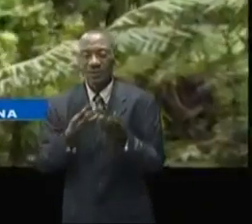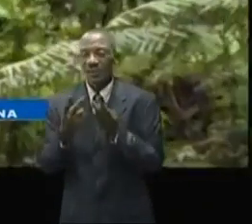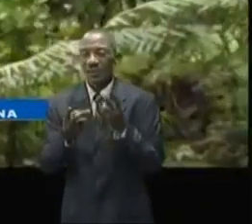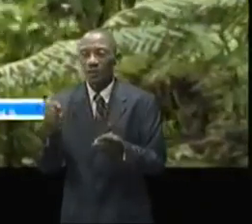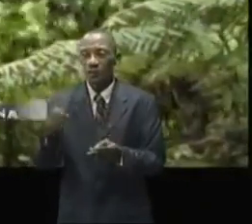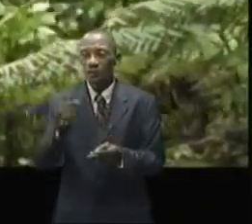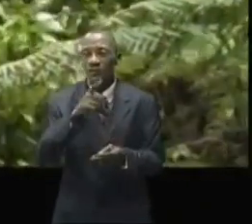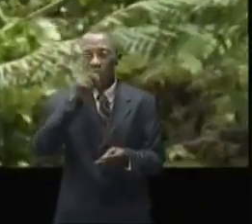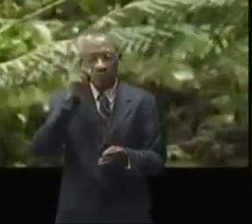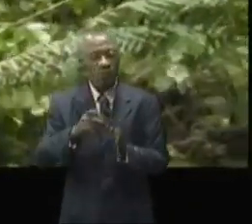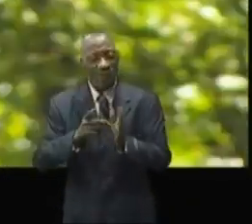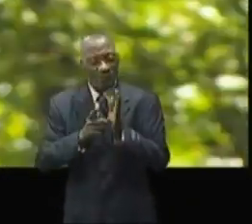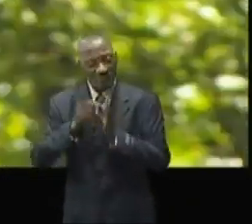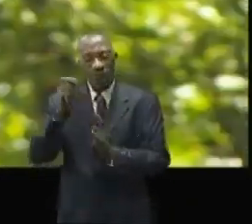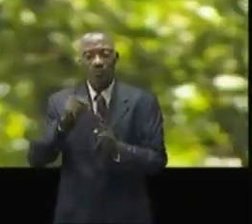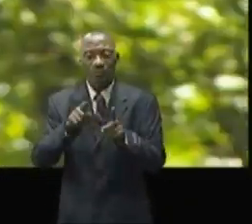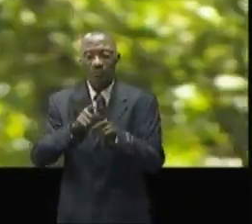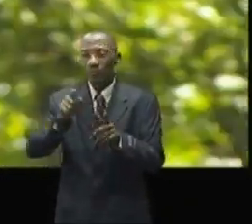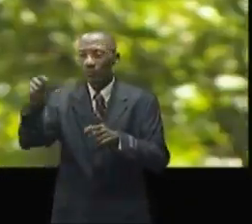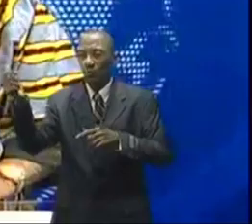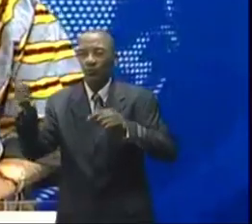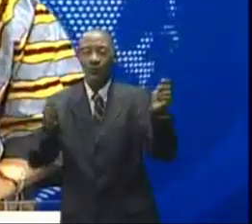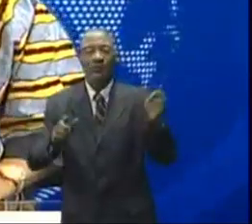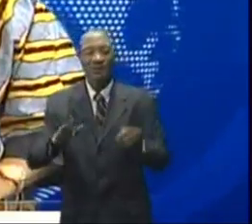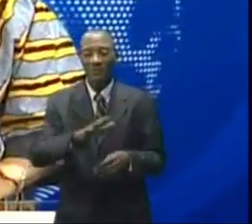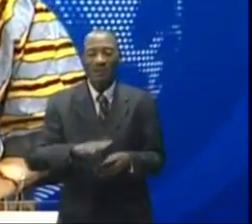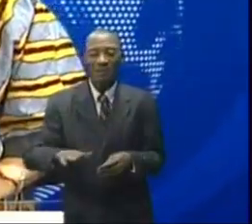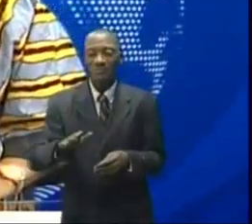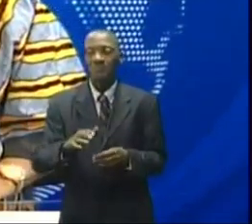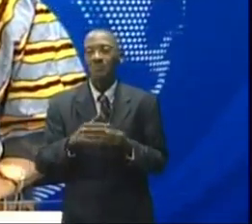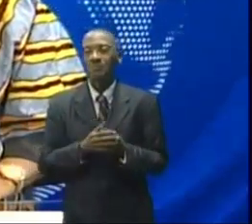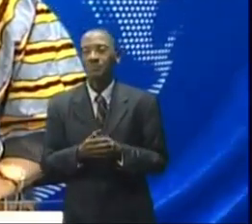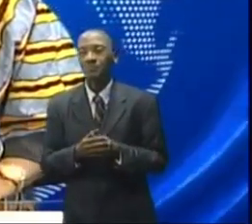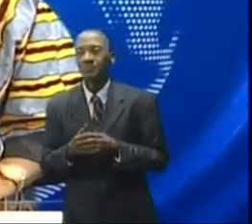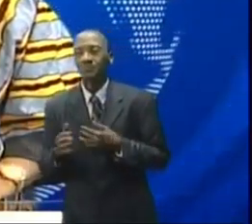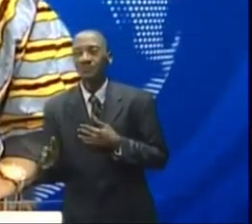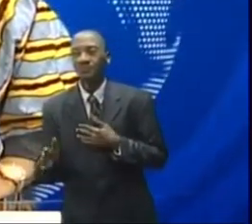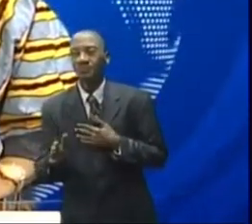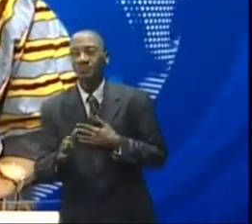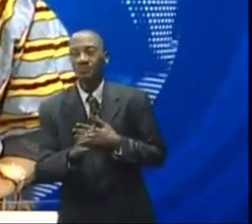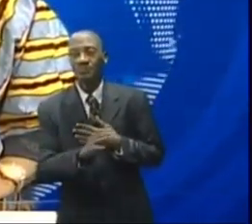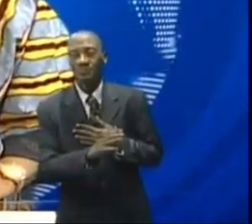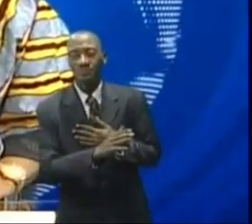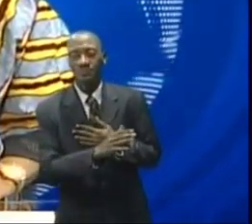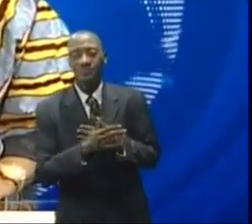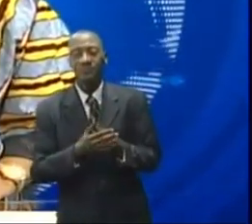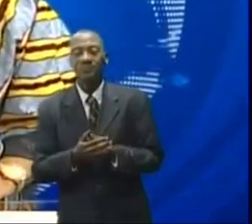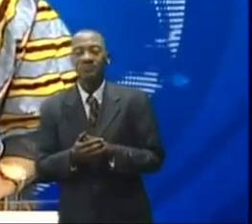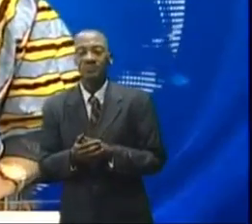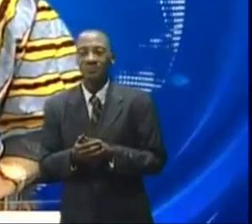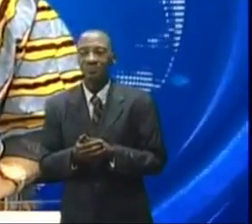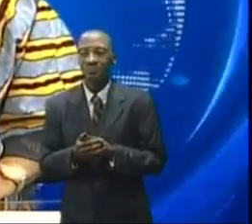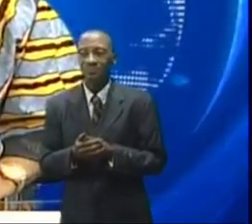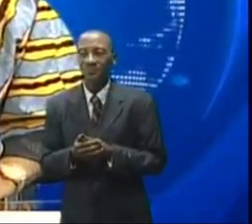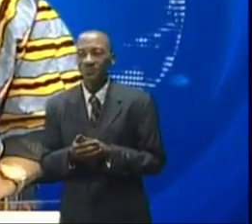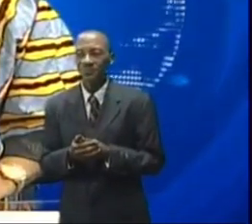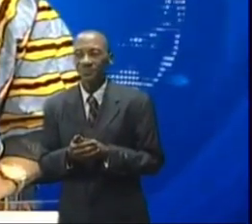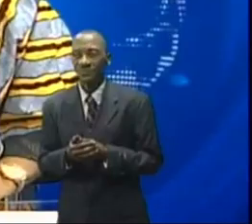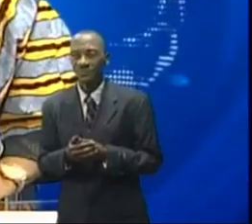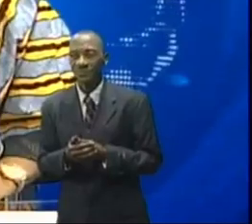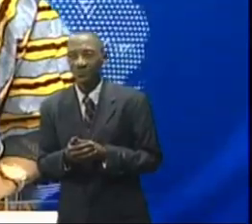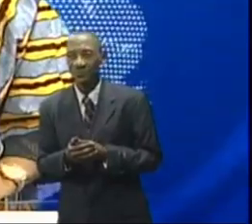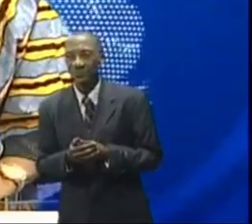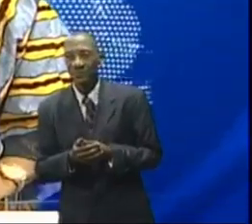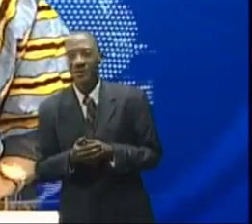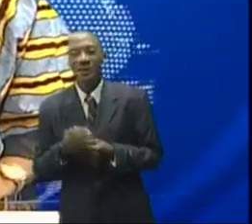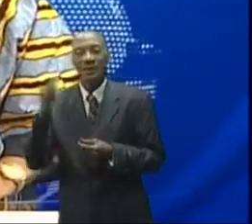reste porteur de croissance économique. Présentation du code numérique de la RDC aujourd'hui par le ministre du